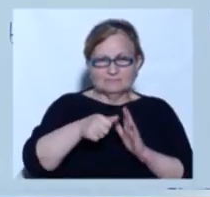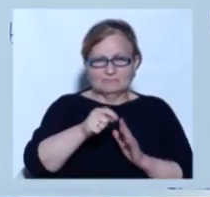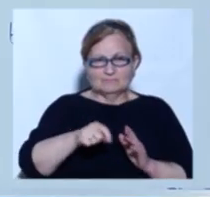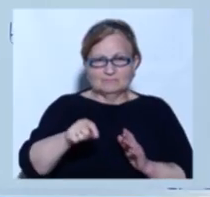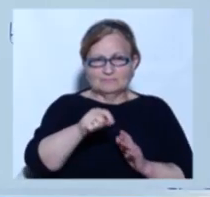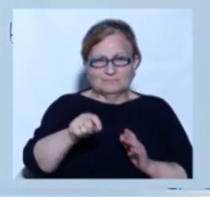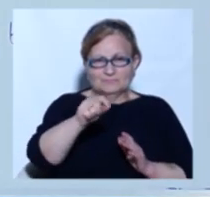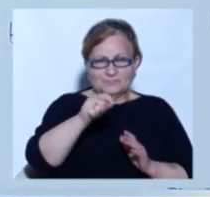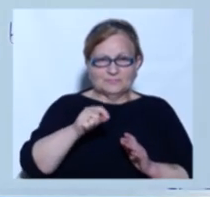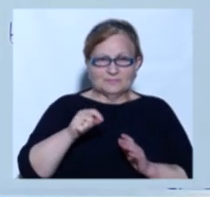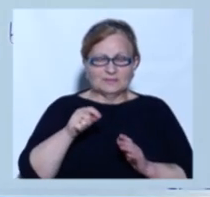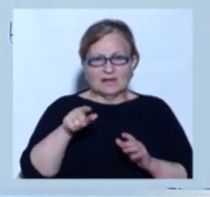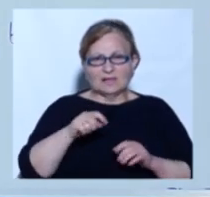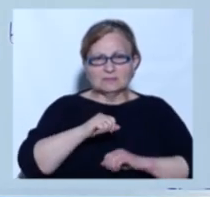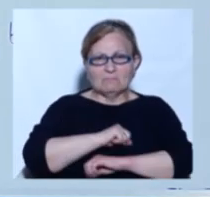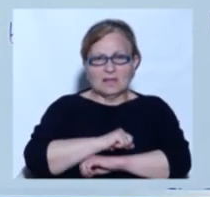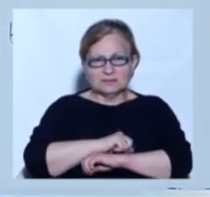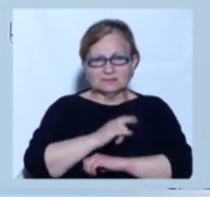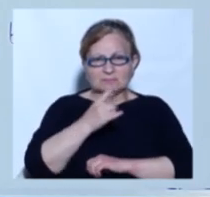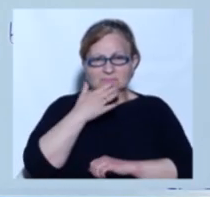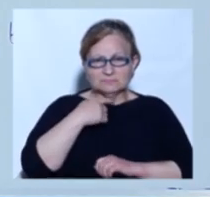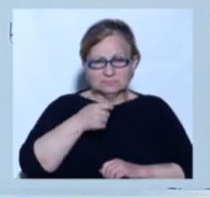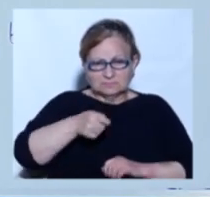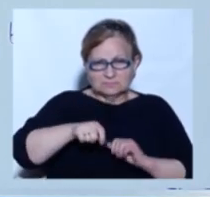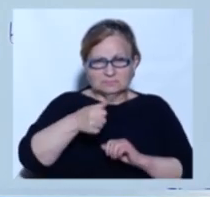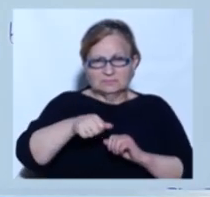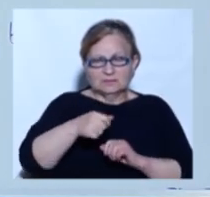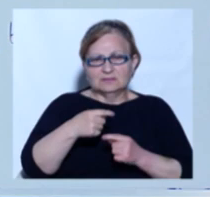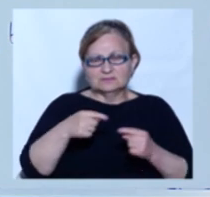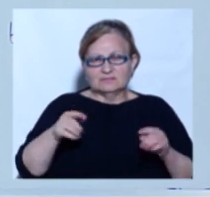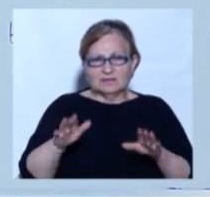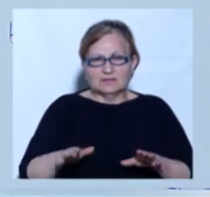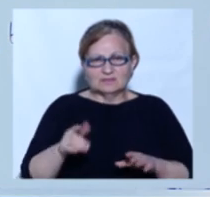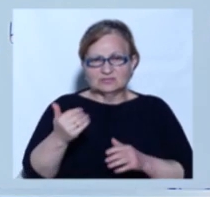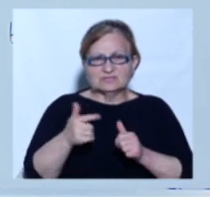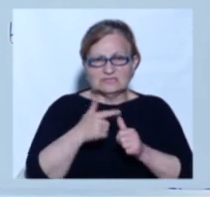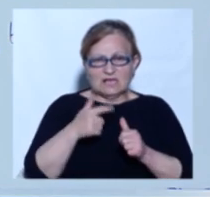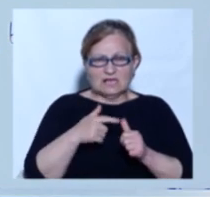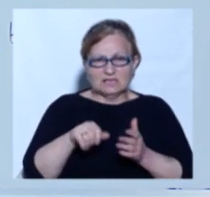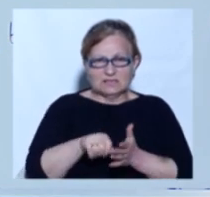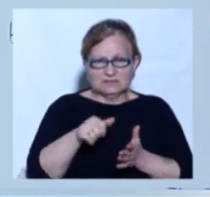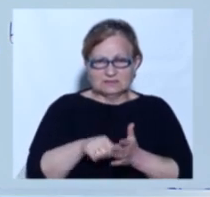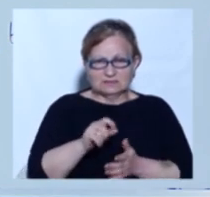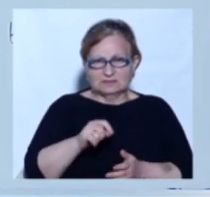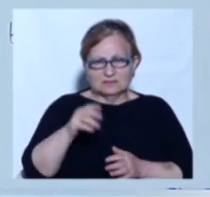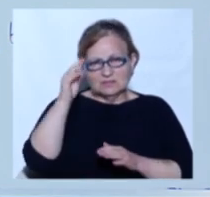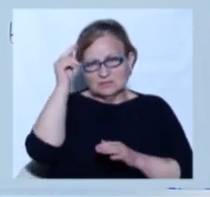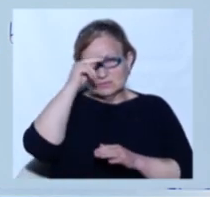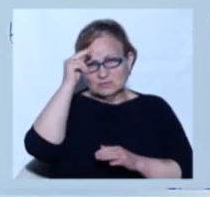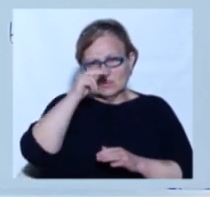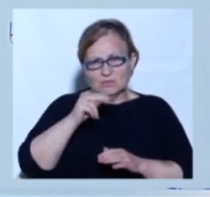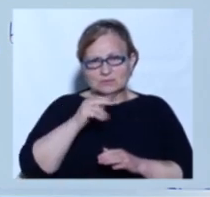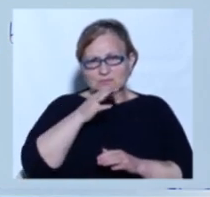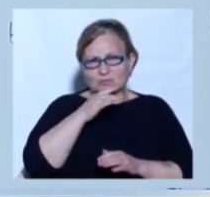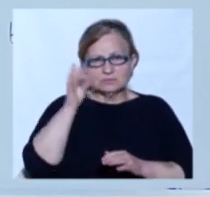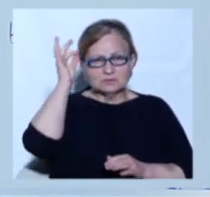შენც მიგიწერი ან მერხზე, ან სხვადასხვა ადგილას შენი სახელი, სკოლის წლებს რომ